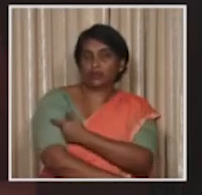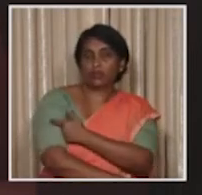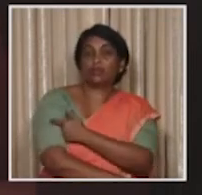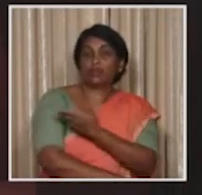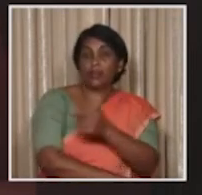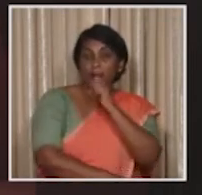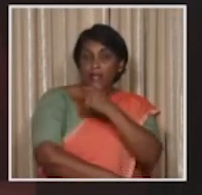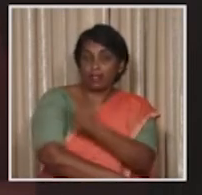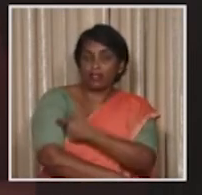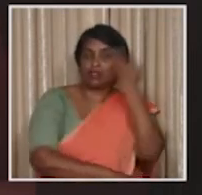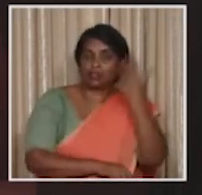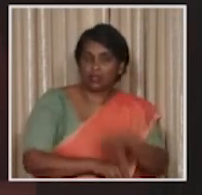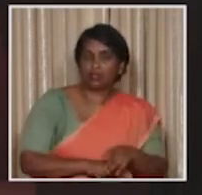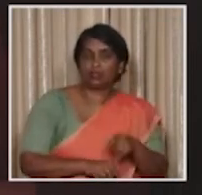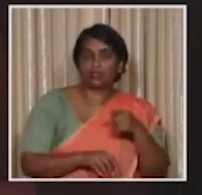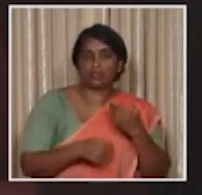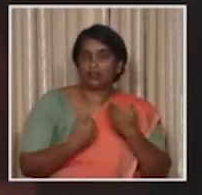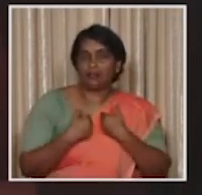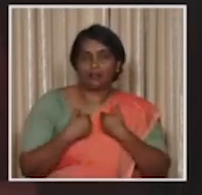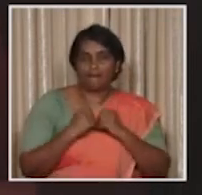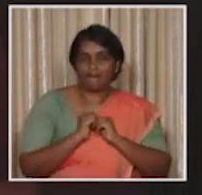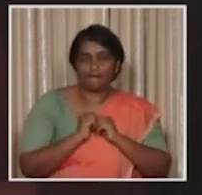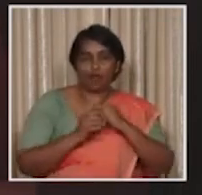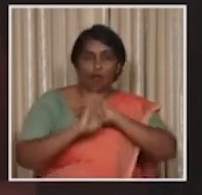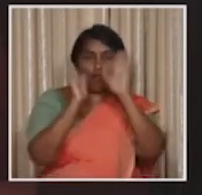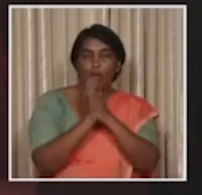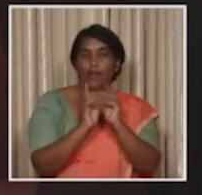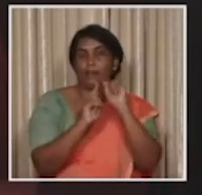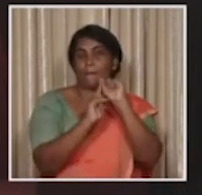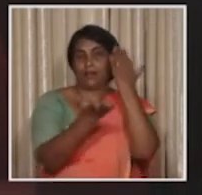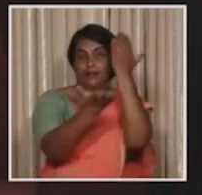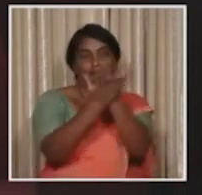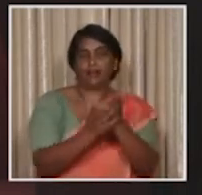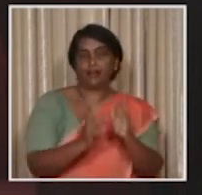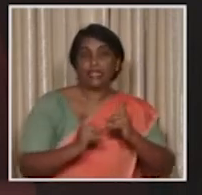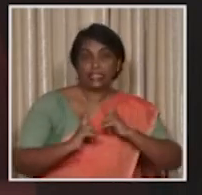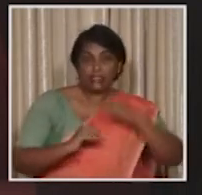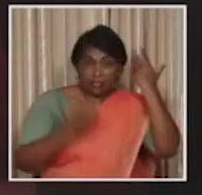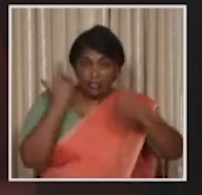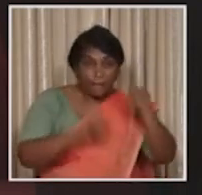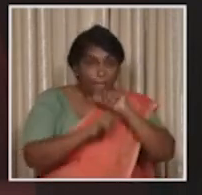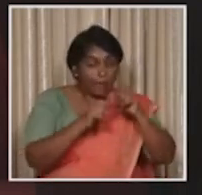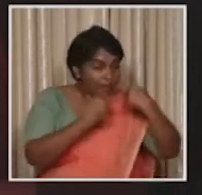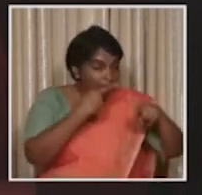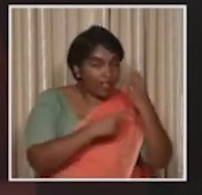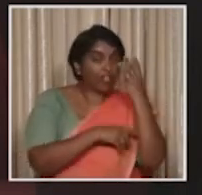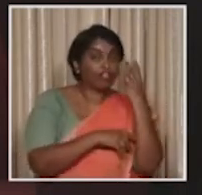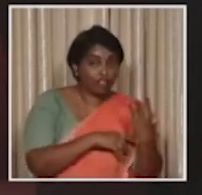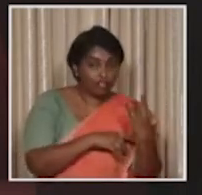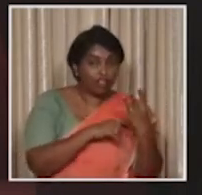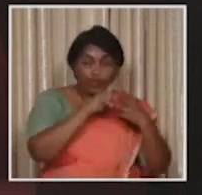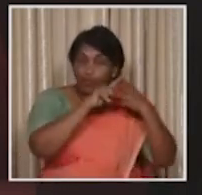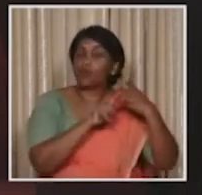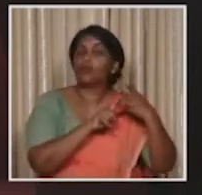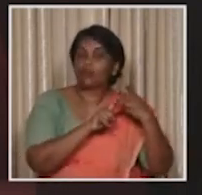දීලා තමයි මැරුණේ. ඒ නිසා මට ඌමනාවක් නෑ හැම එකක්ම සභාගත කරන්න. ජීවිත අහිමි වුණු බාල බෙහෙත් ගත්ත